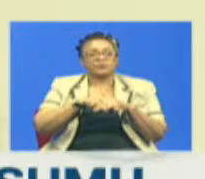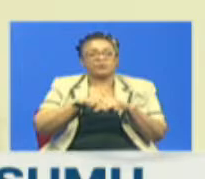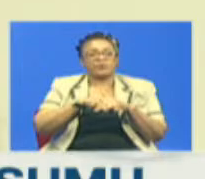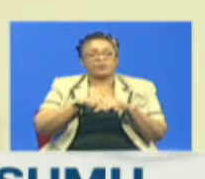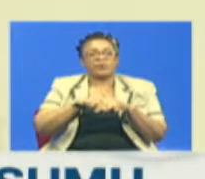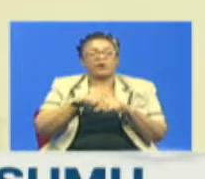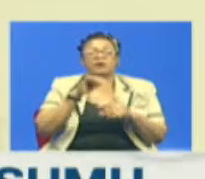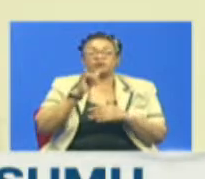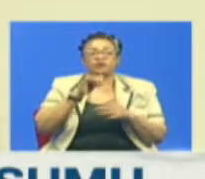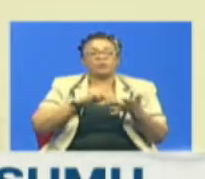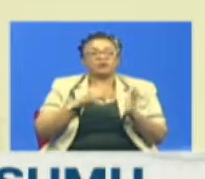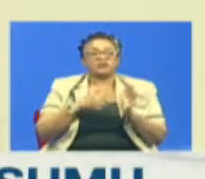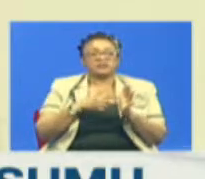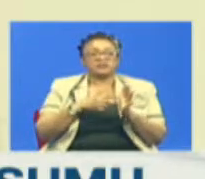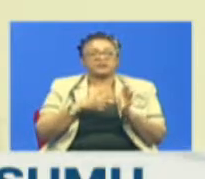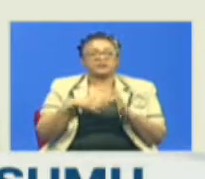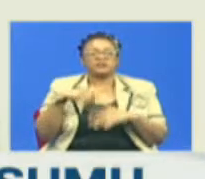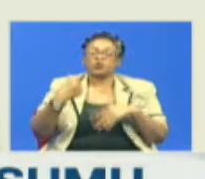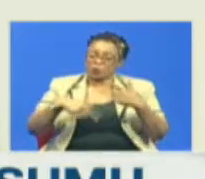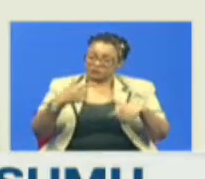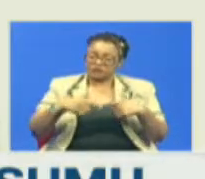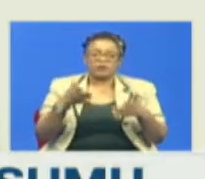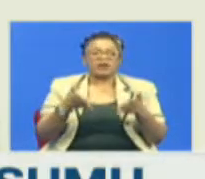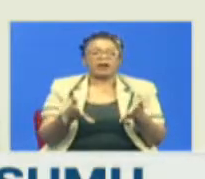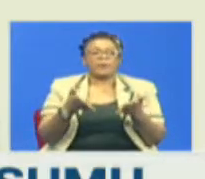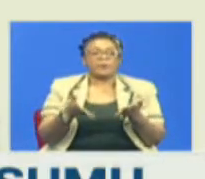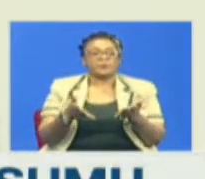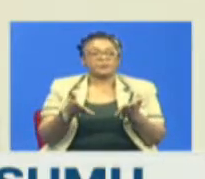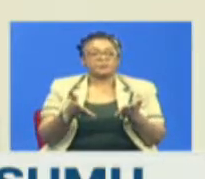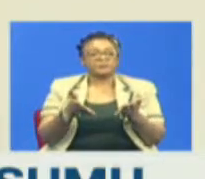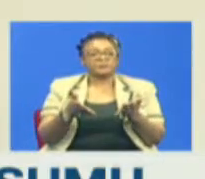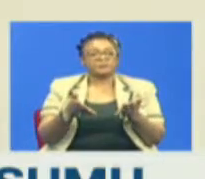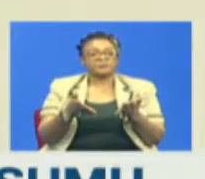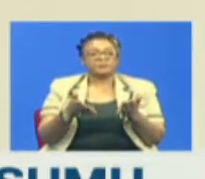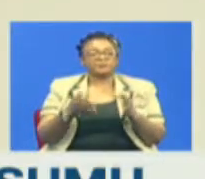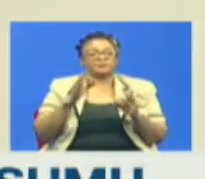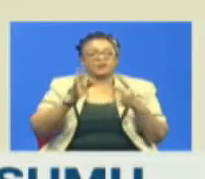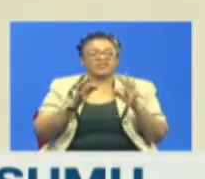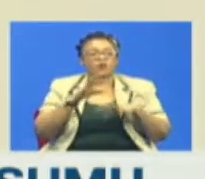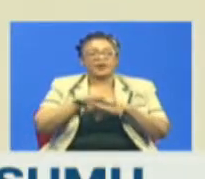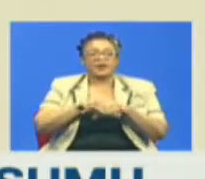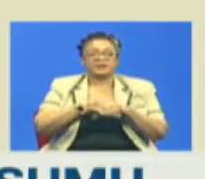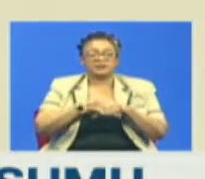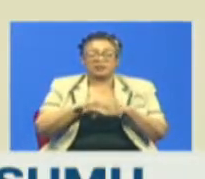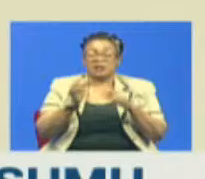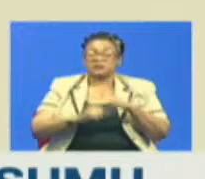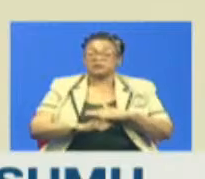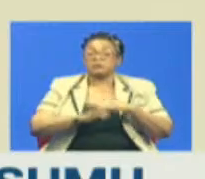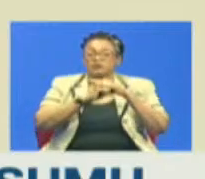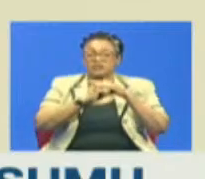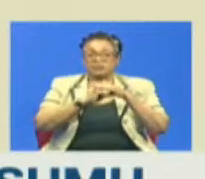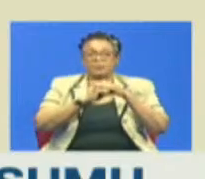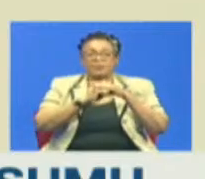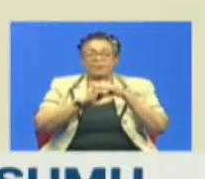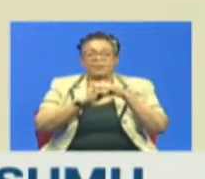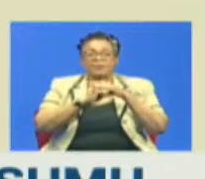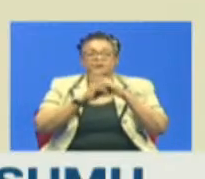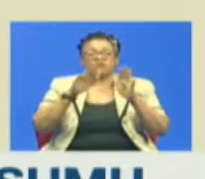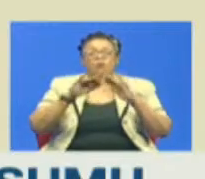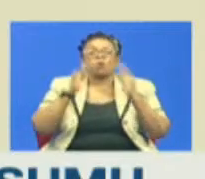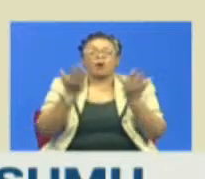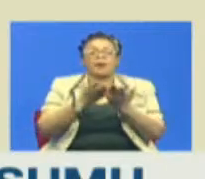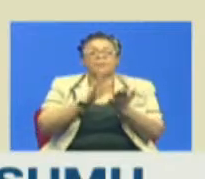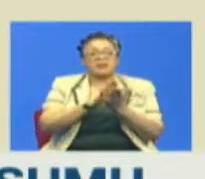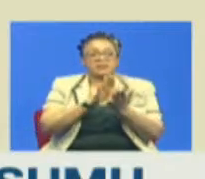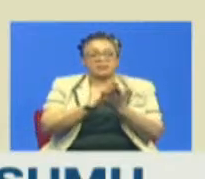miradi inaendelea sahihi. Tukipata usaidizi kutoka World Bank